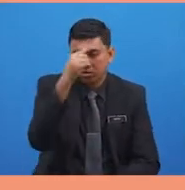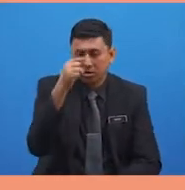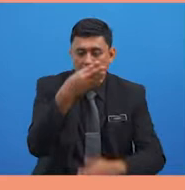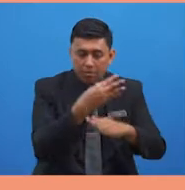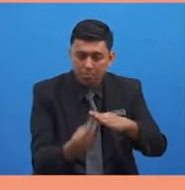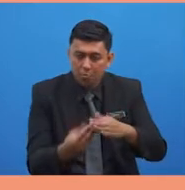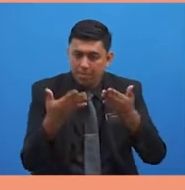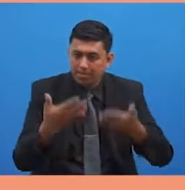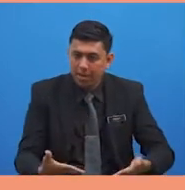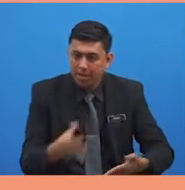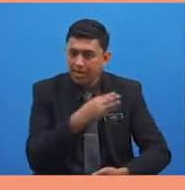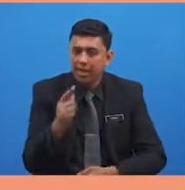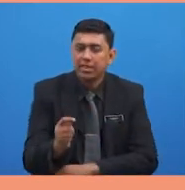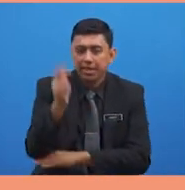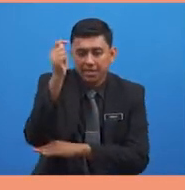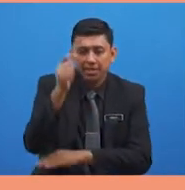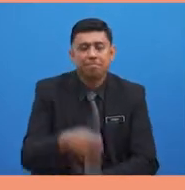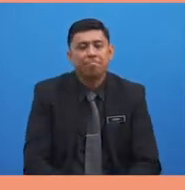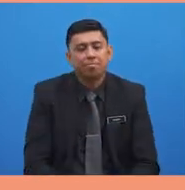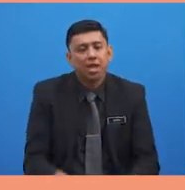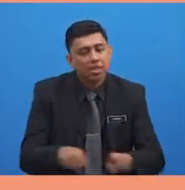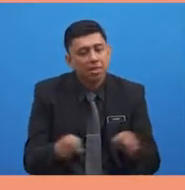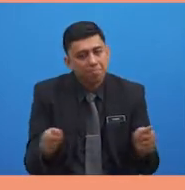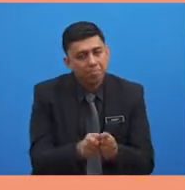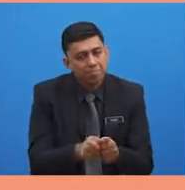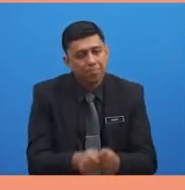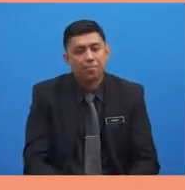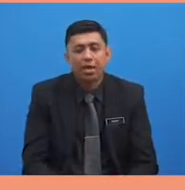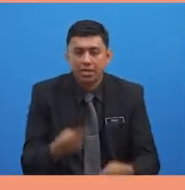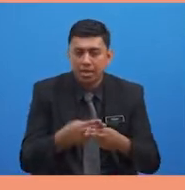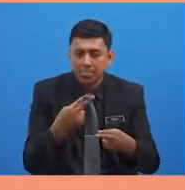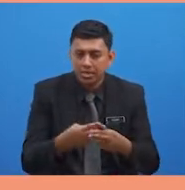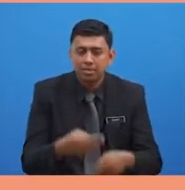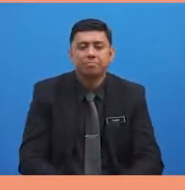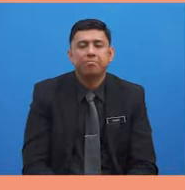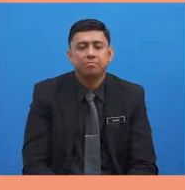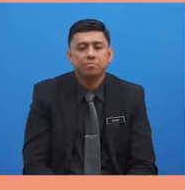untuk input berat dan tinggi, sama seperti input nama.